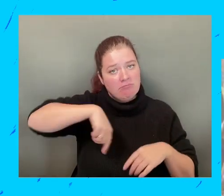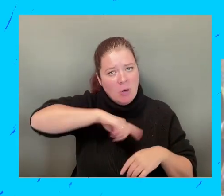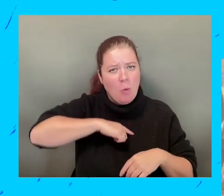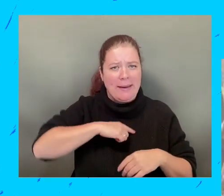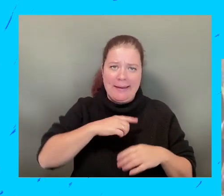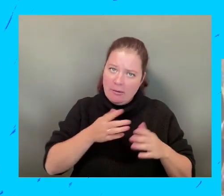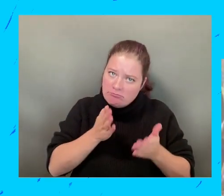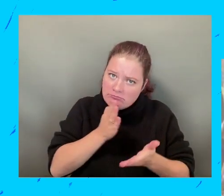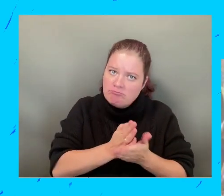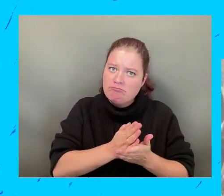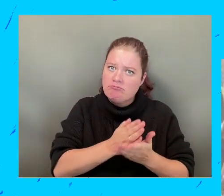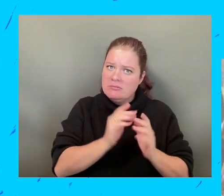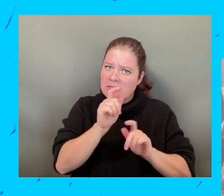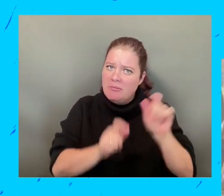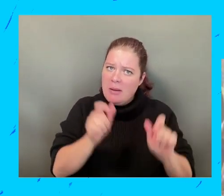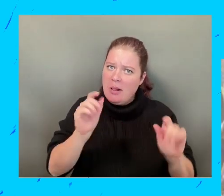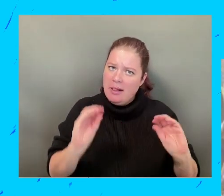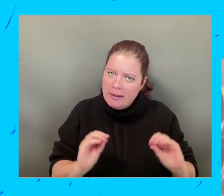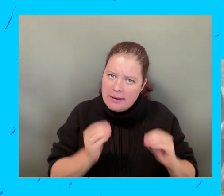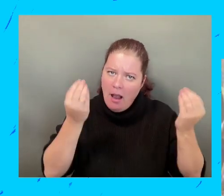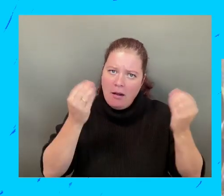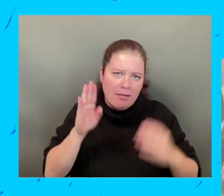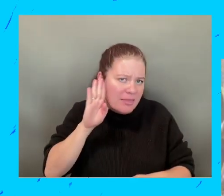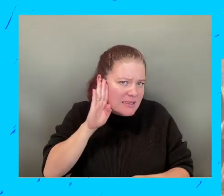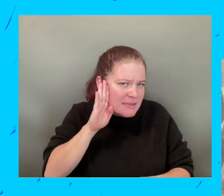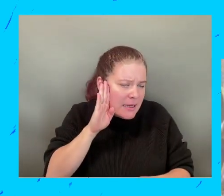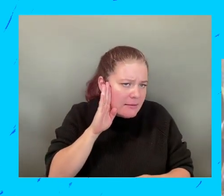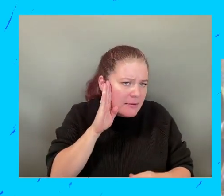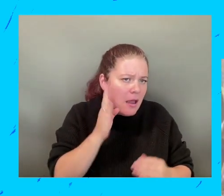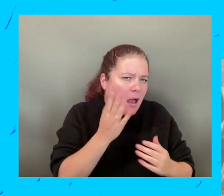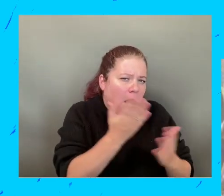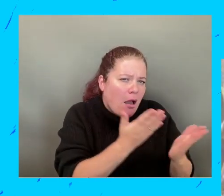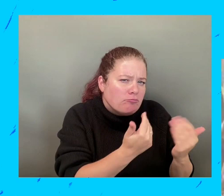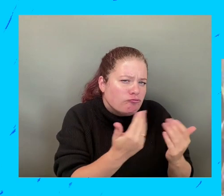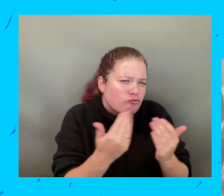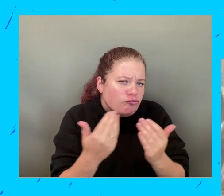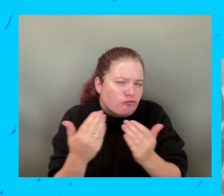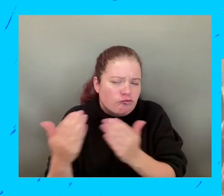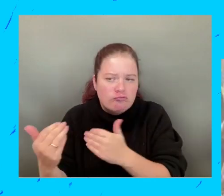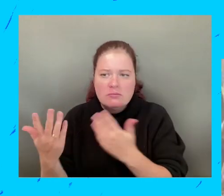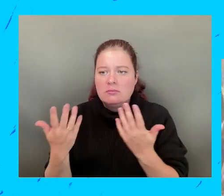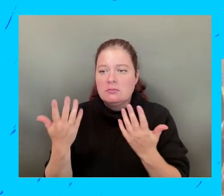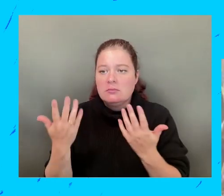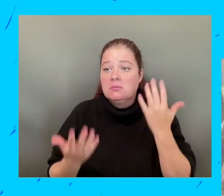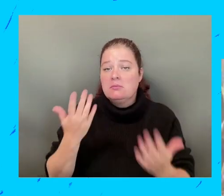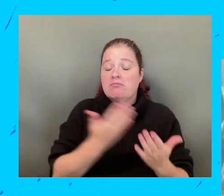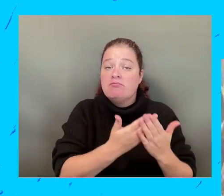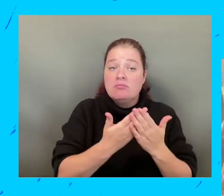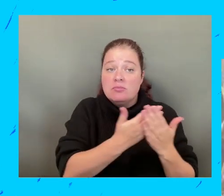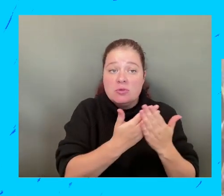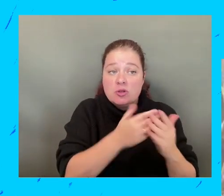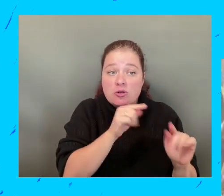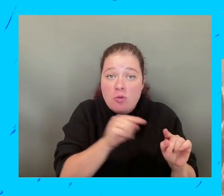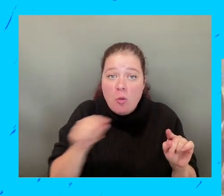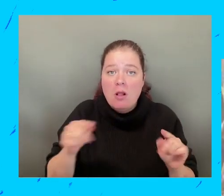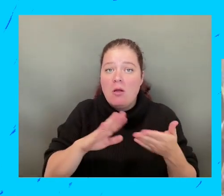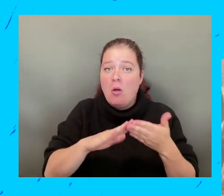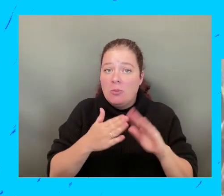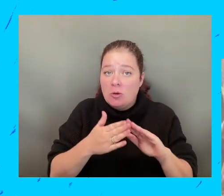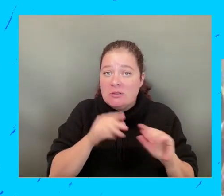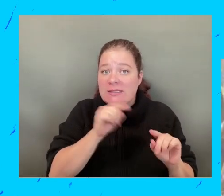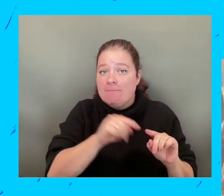à l'écoute des jeunes pour leur donner accès aux plateformes à travers les écoles et